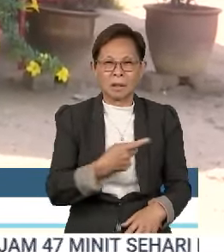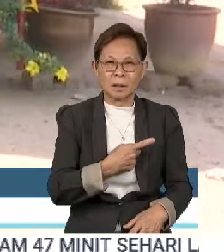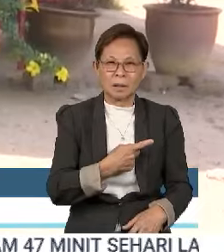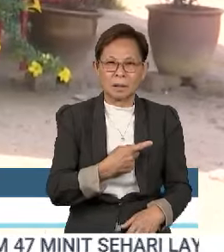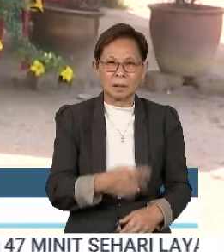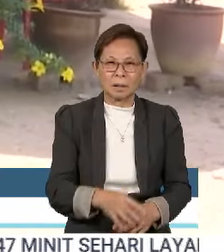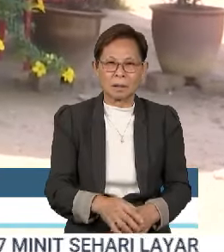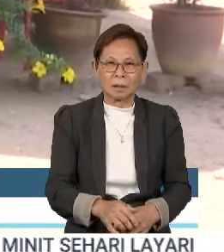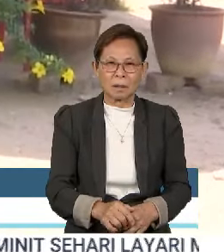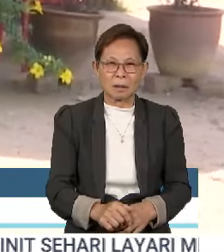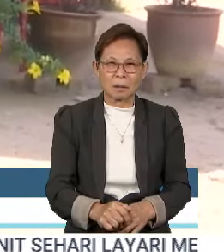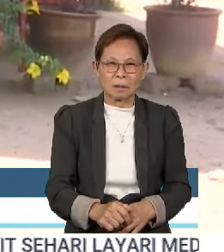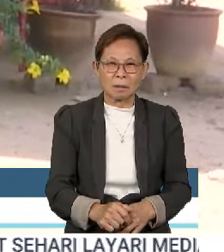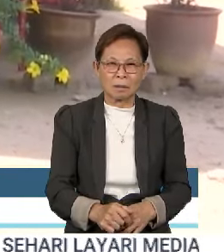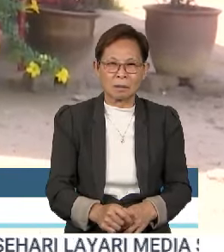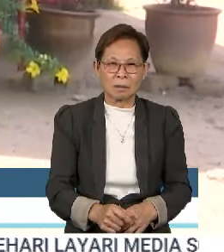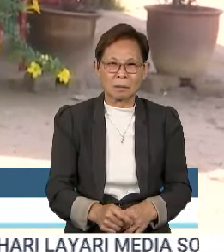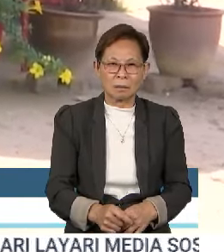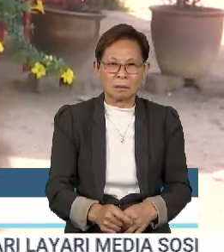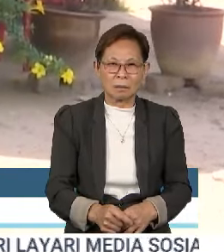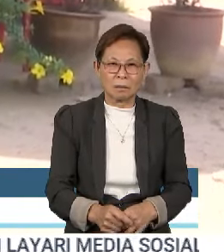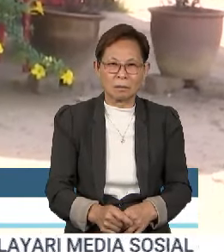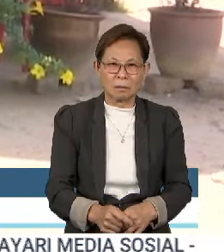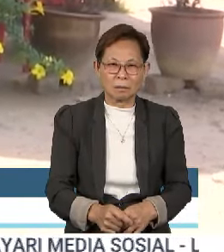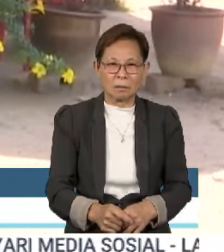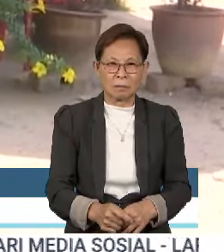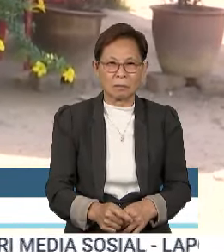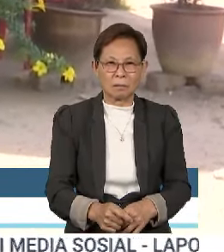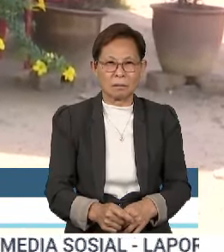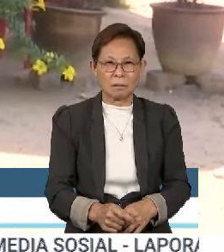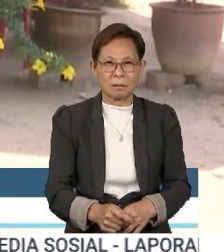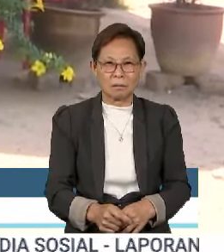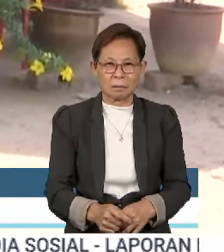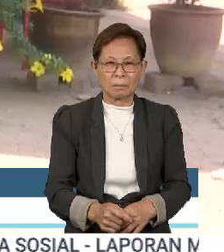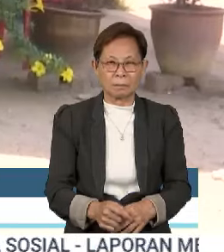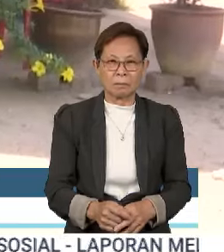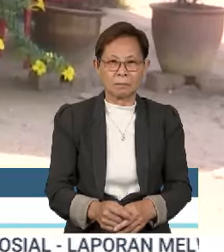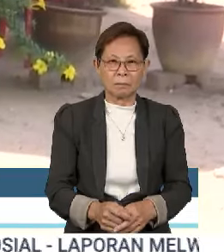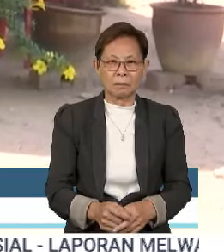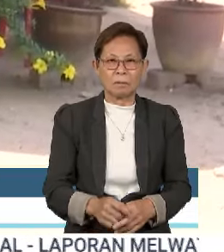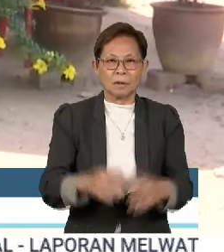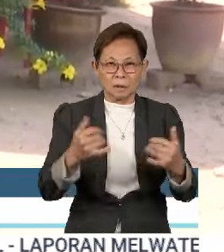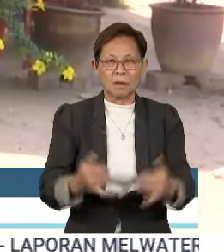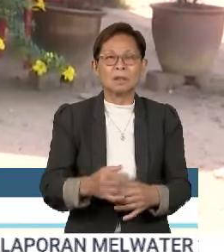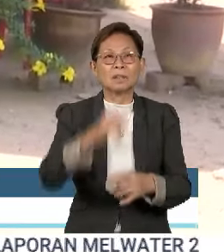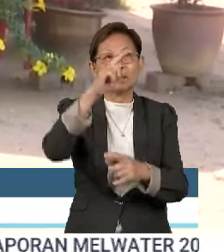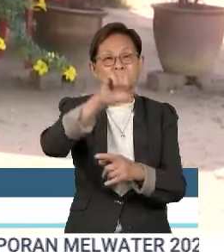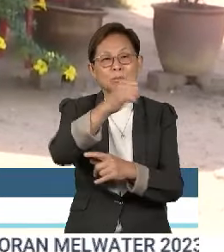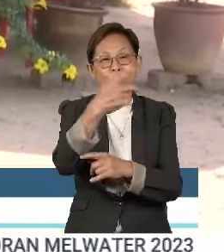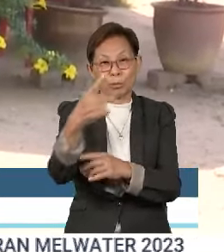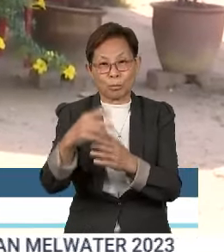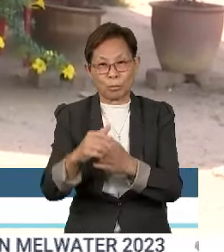susah, dari kita dengan orang 20 hari, sampai lah ni pun capai boleh lah kata, dapat RM10,000 sebulan,